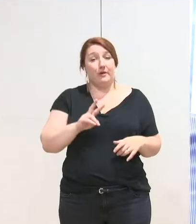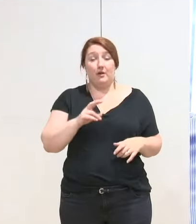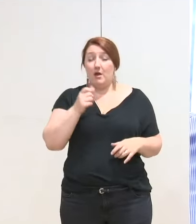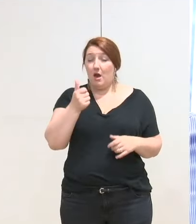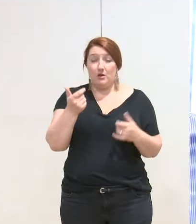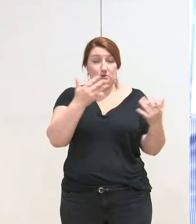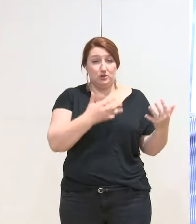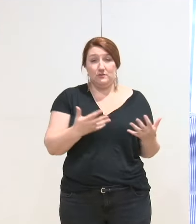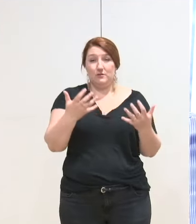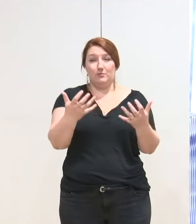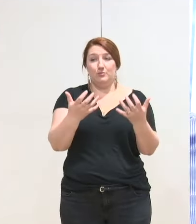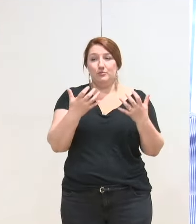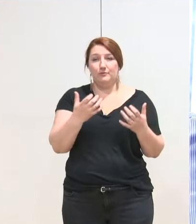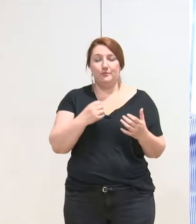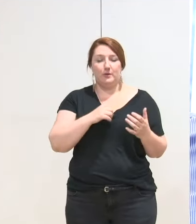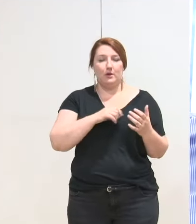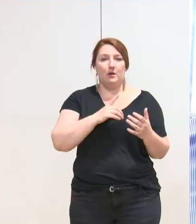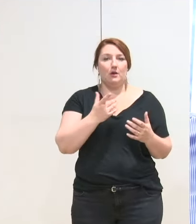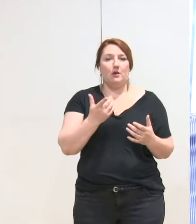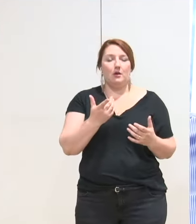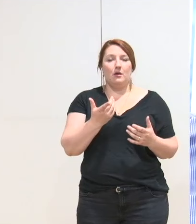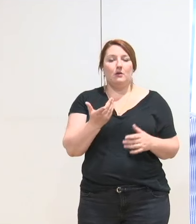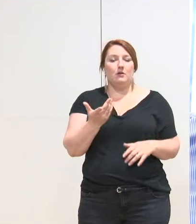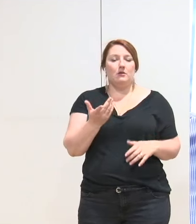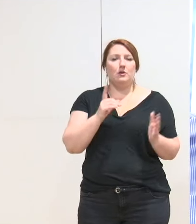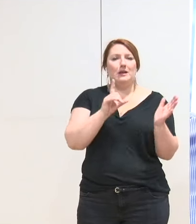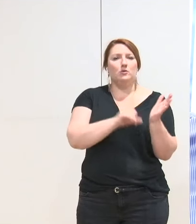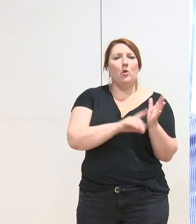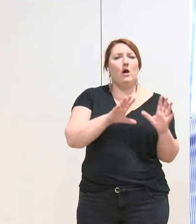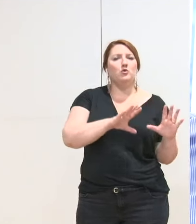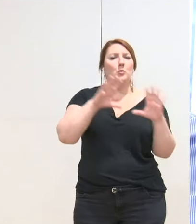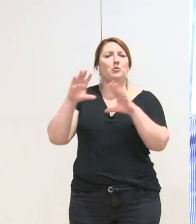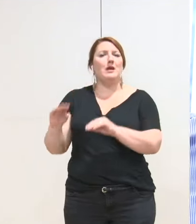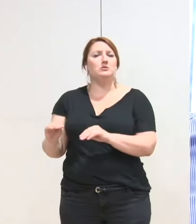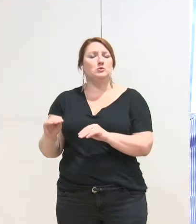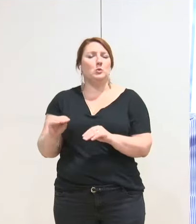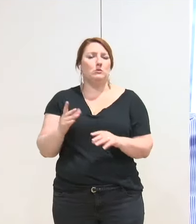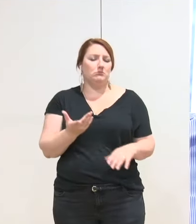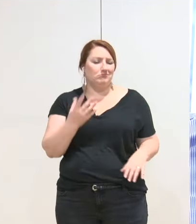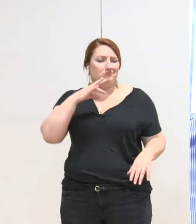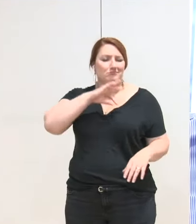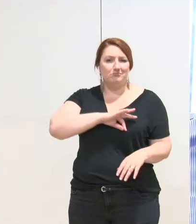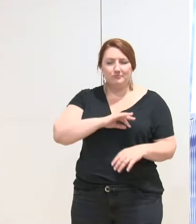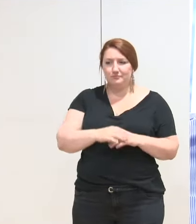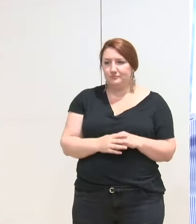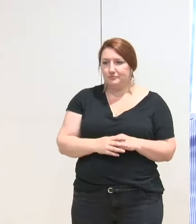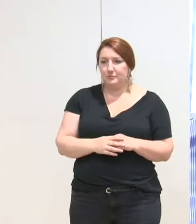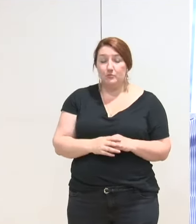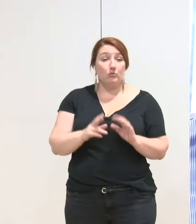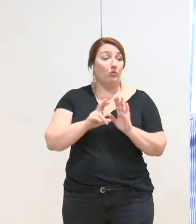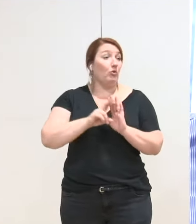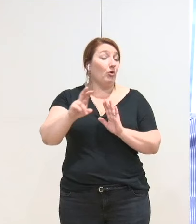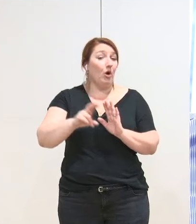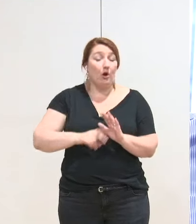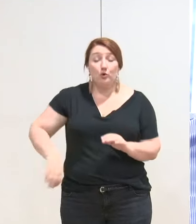droits de mutation que la ville encaisse à chaque fois qu'il y a une transaction immobilière à Grenoble comme